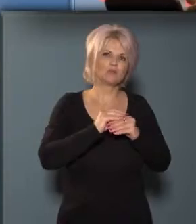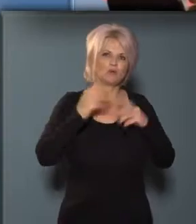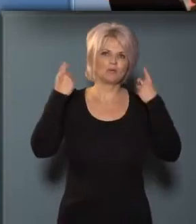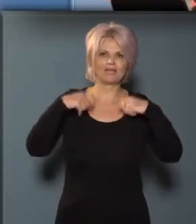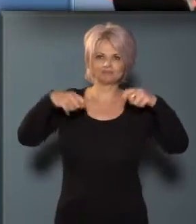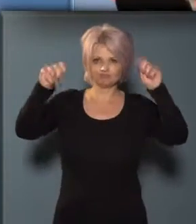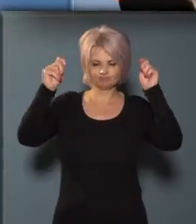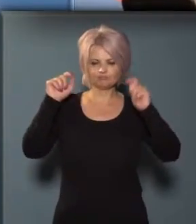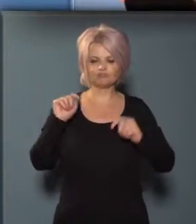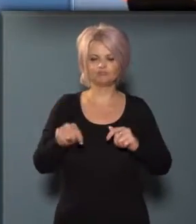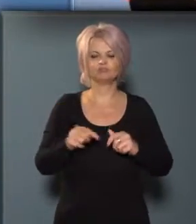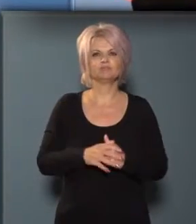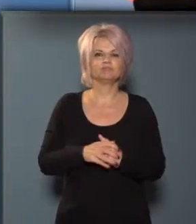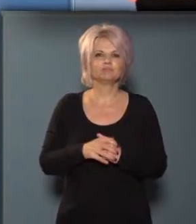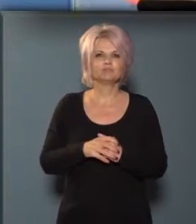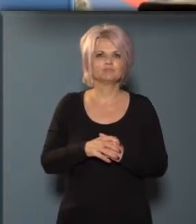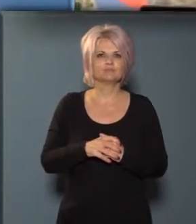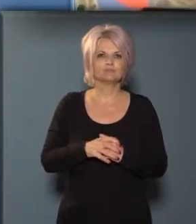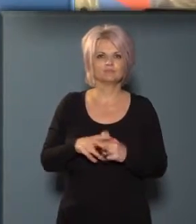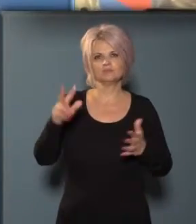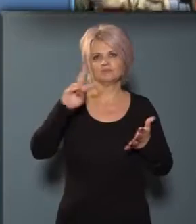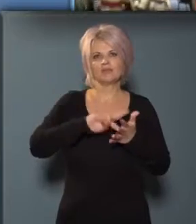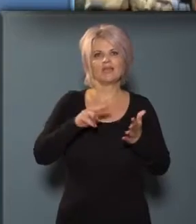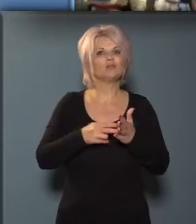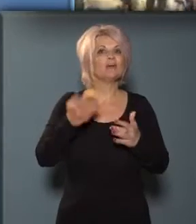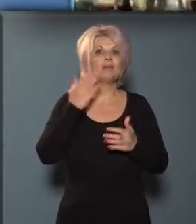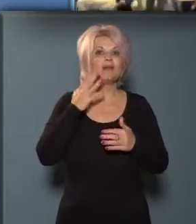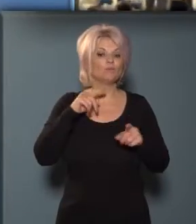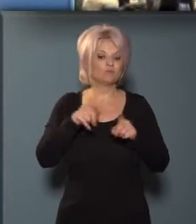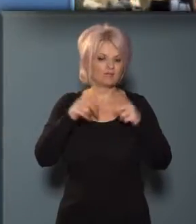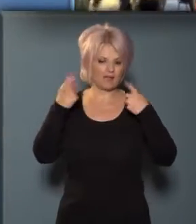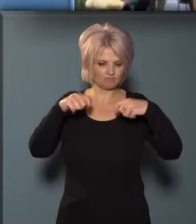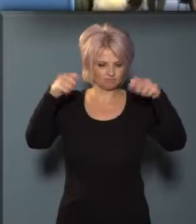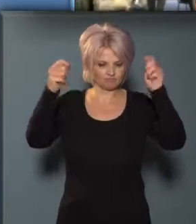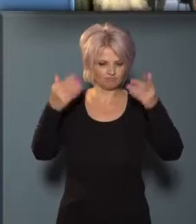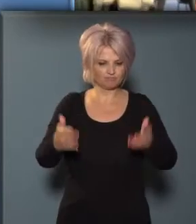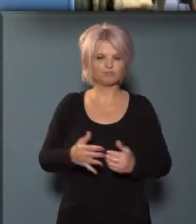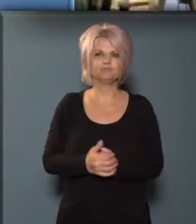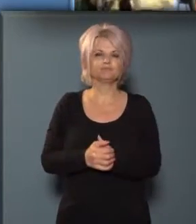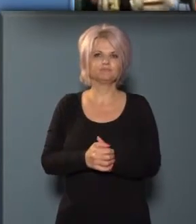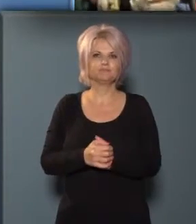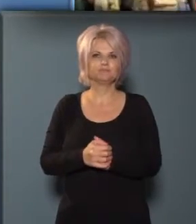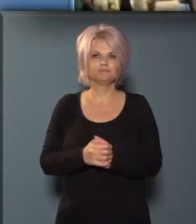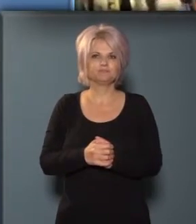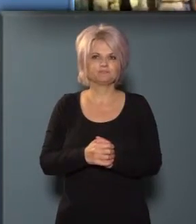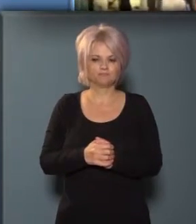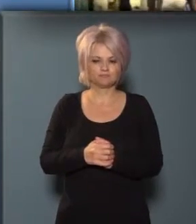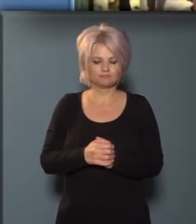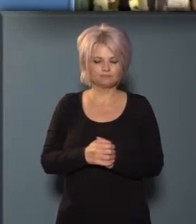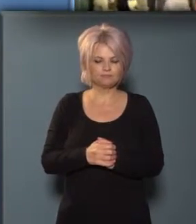létesítmény lett, ugyanis ugye a kerületben nem volt ilyen létesítményünk, és